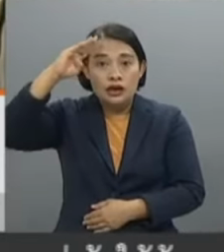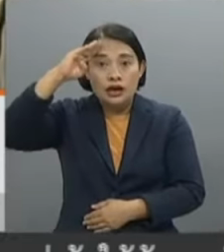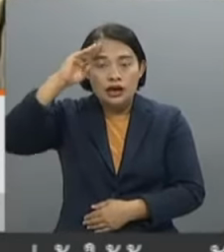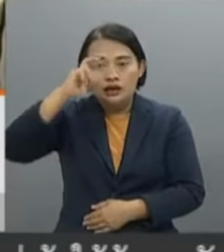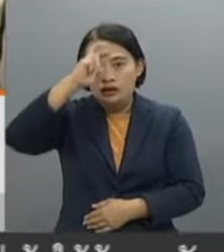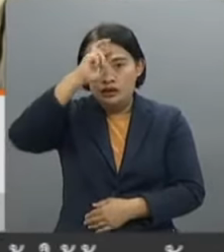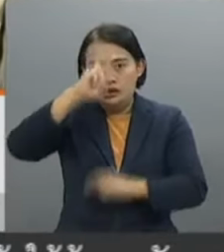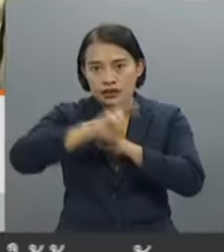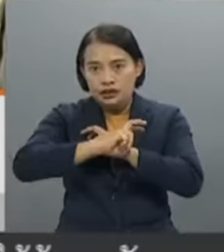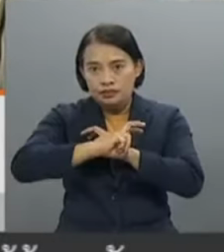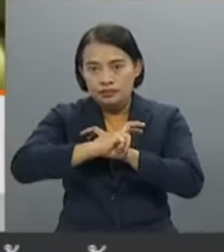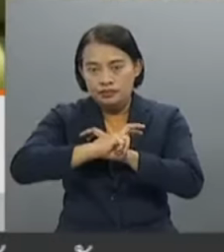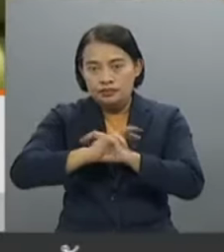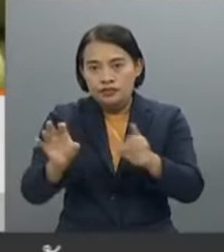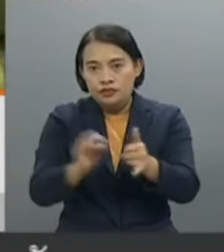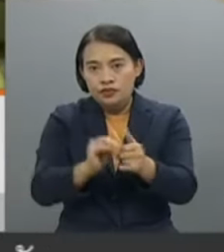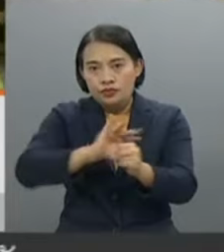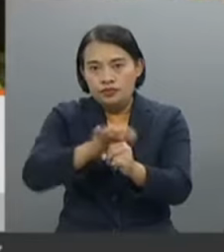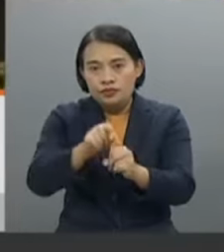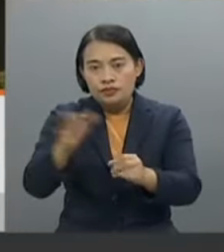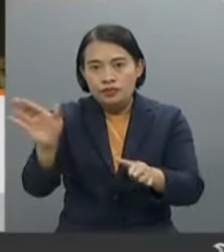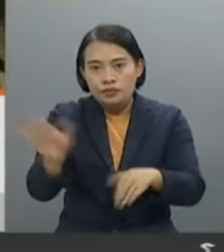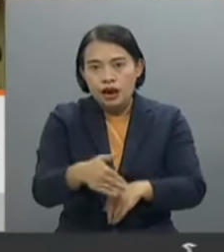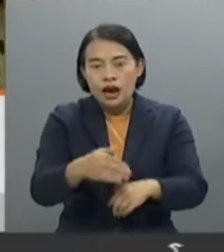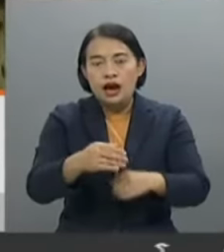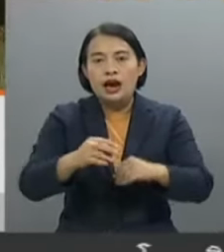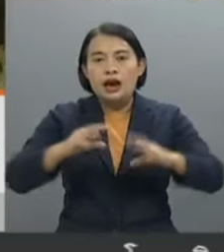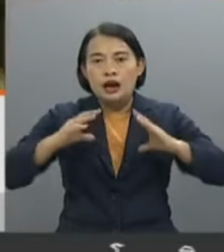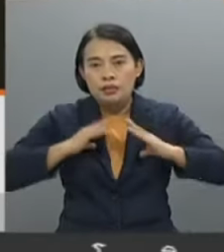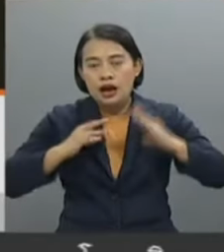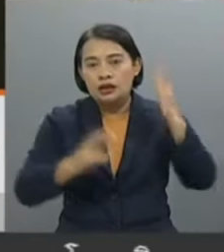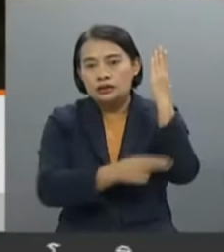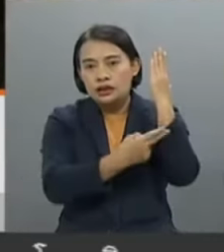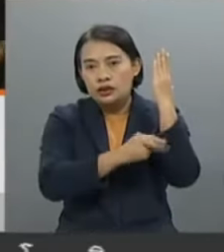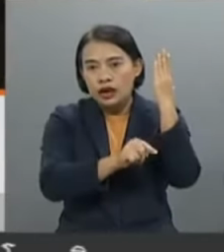จังหวัดระยองนั้นก็มีผลต่อบรรยากาศการค้าขายที่ตลาดอยู่บ้างค่ะ